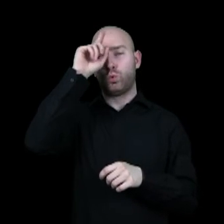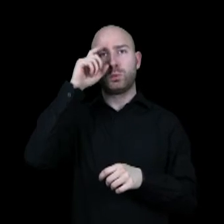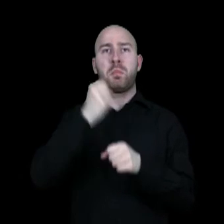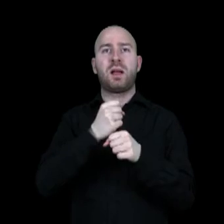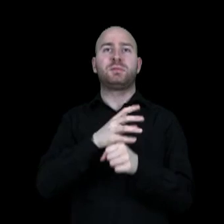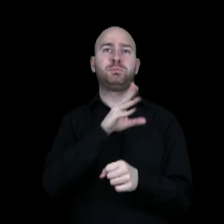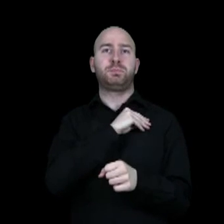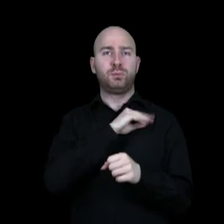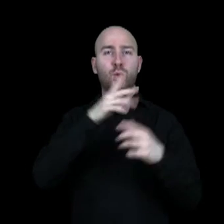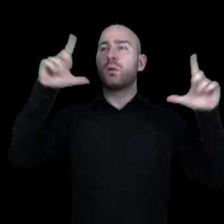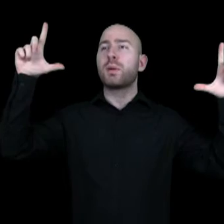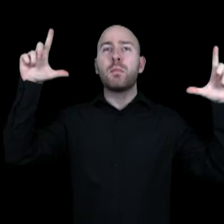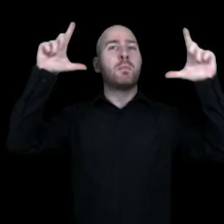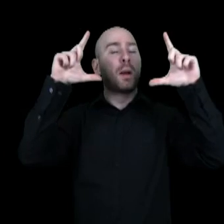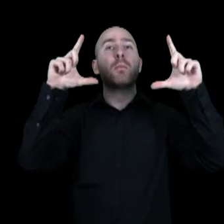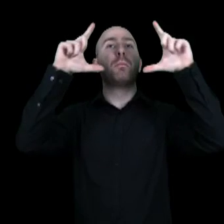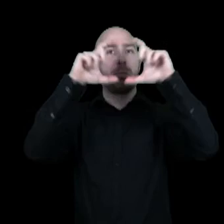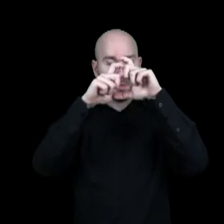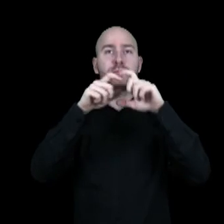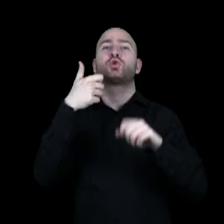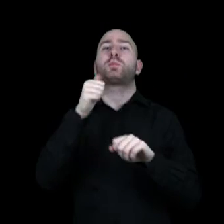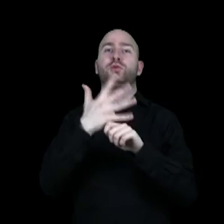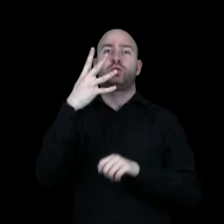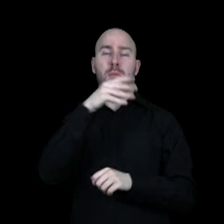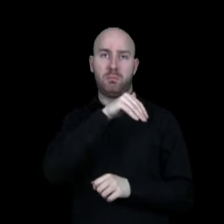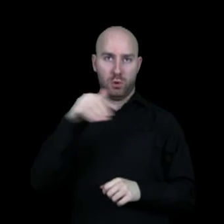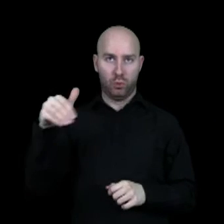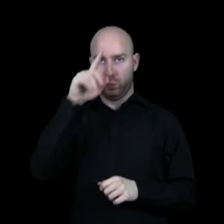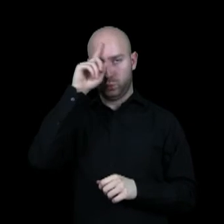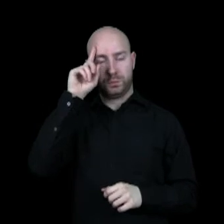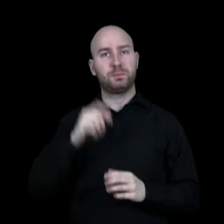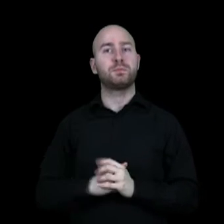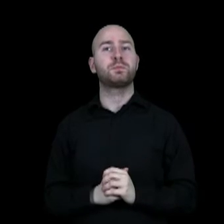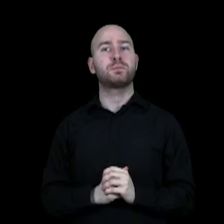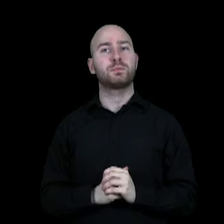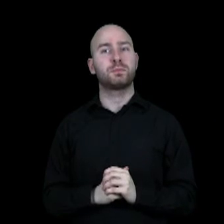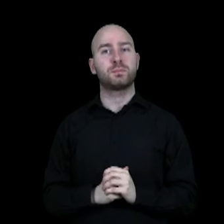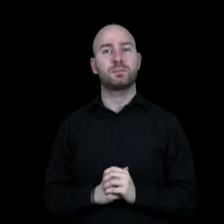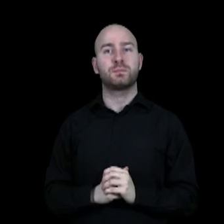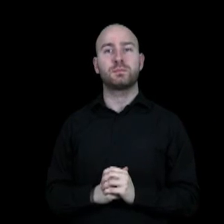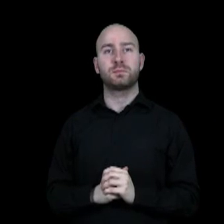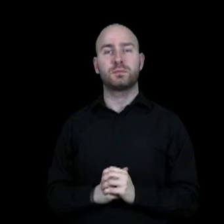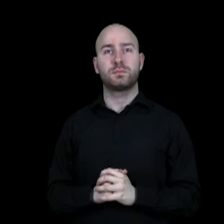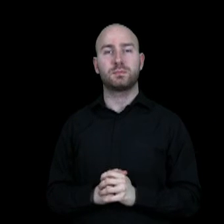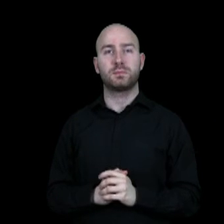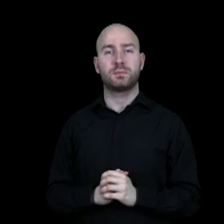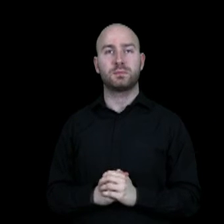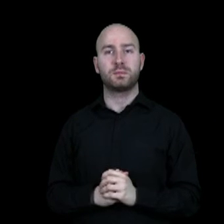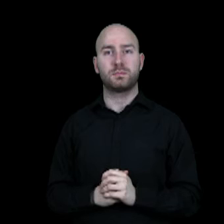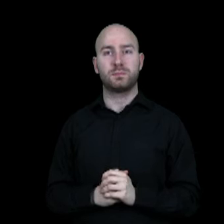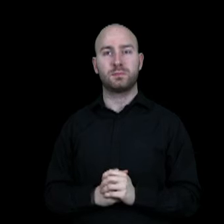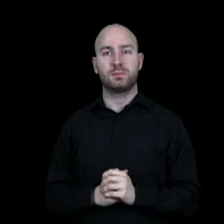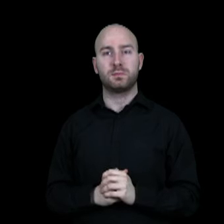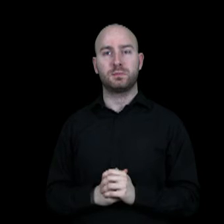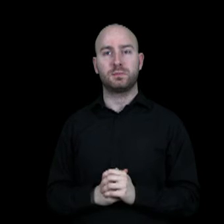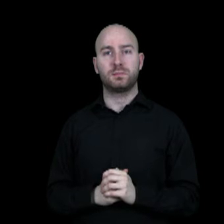podzbiór to siła robocza siła robocza według danych z listopada to 154